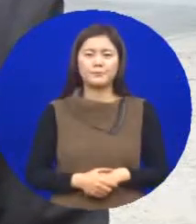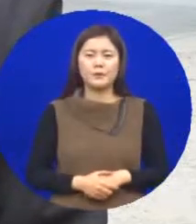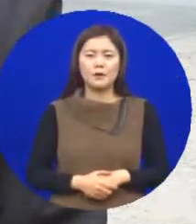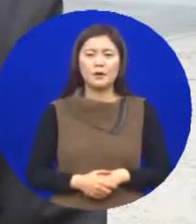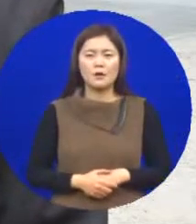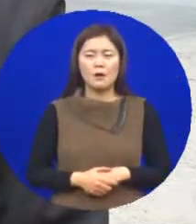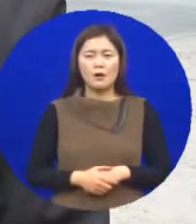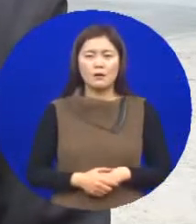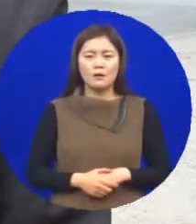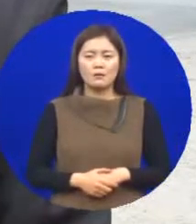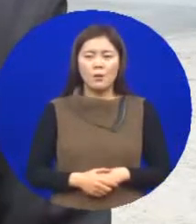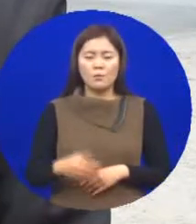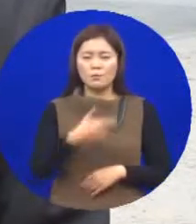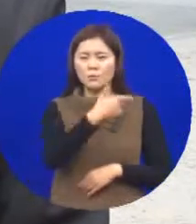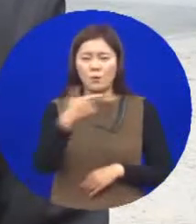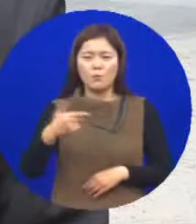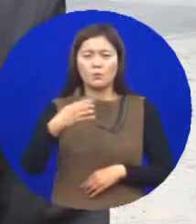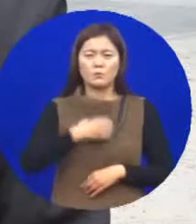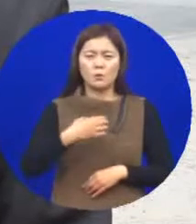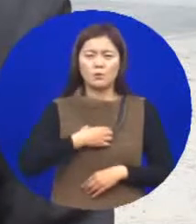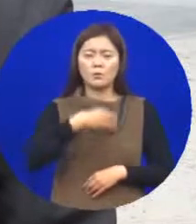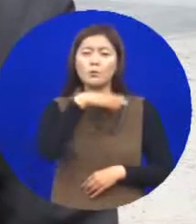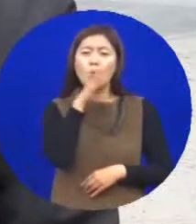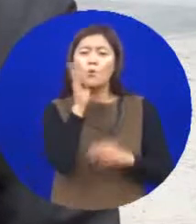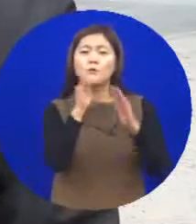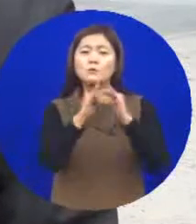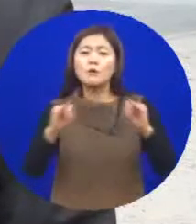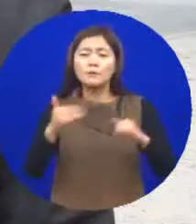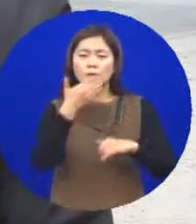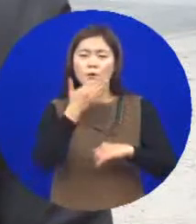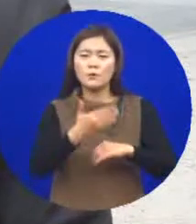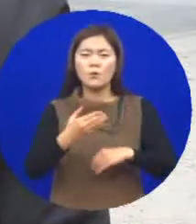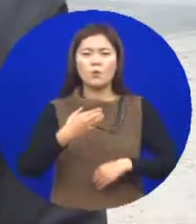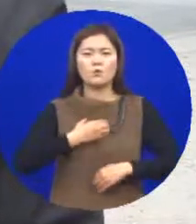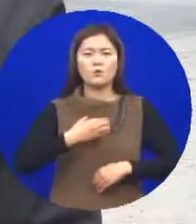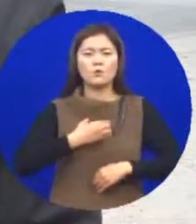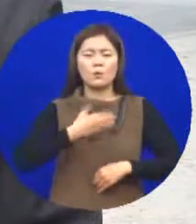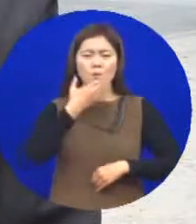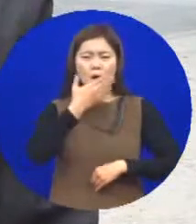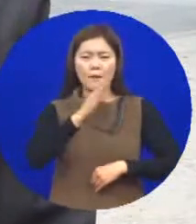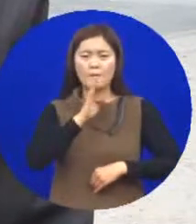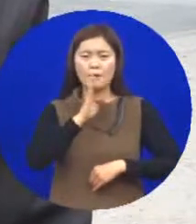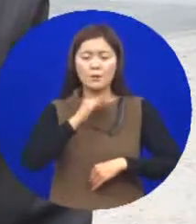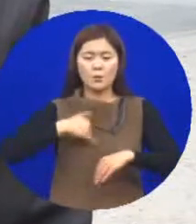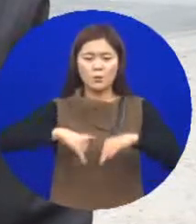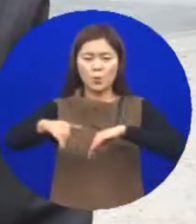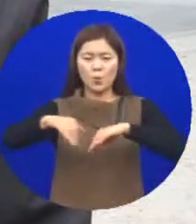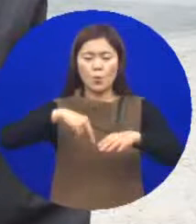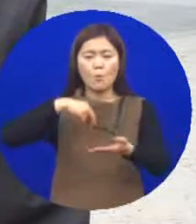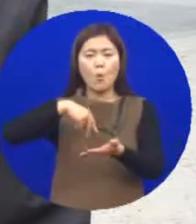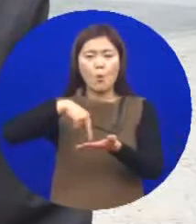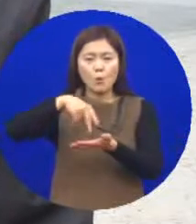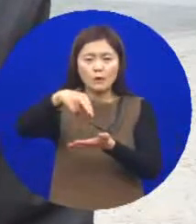그 분진 때문에 많이 괴로워하고 어르신들, 노인분들 특히 그 보도도 없고 저기